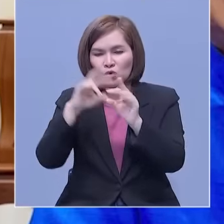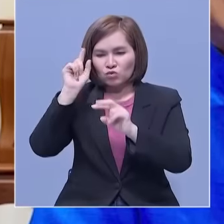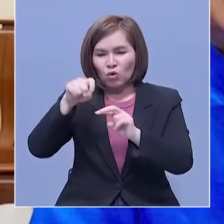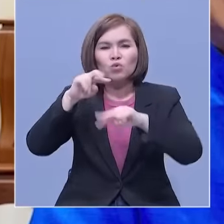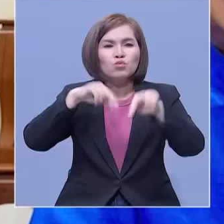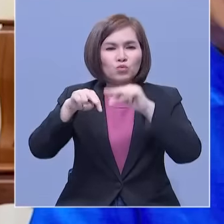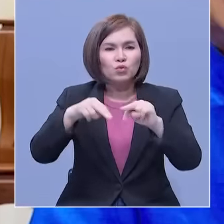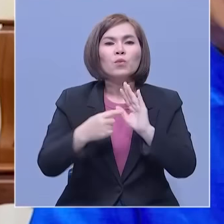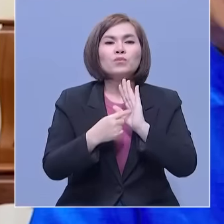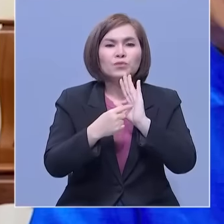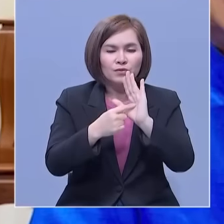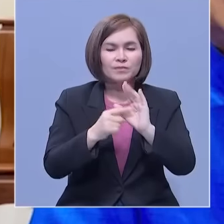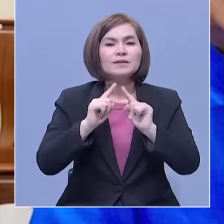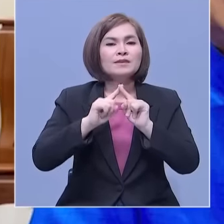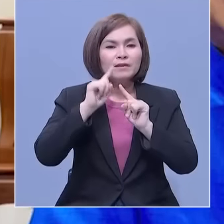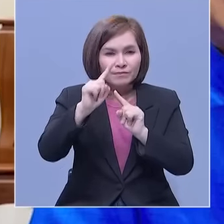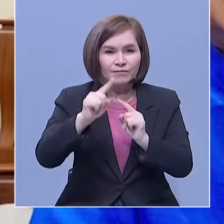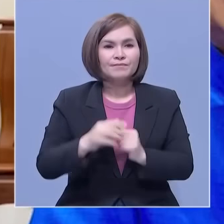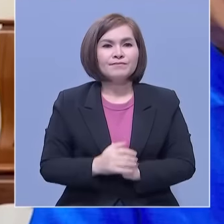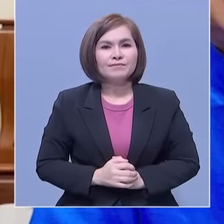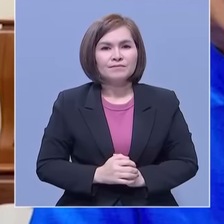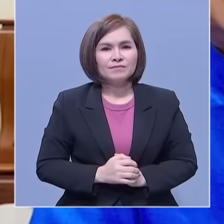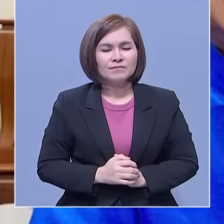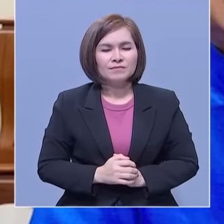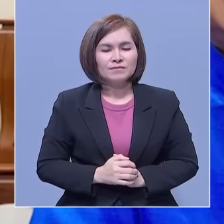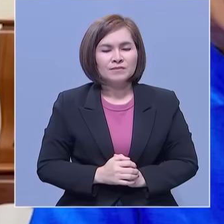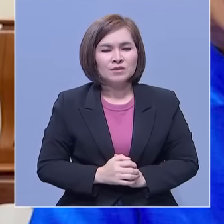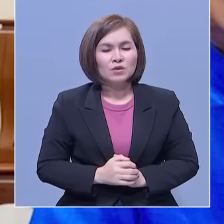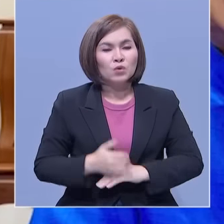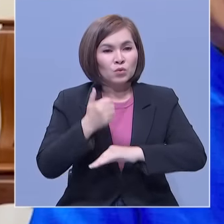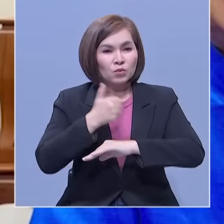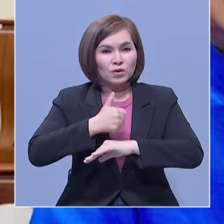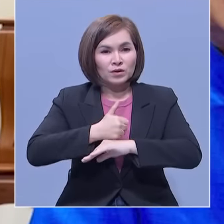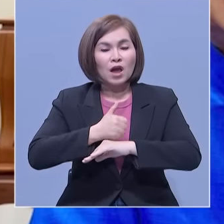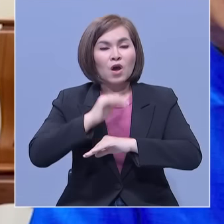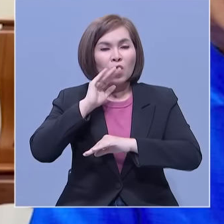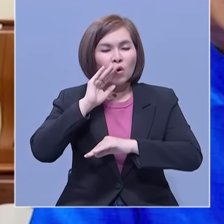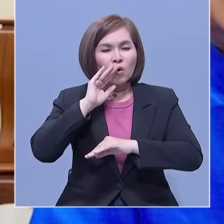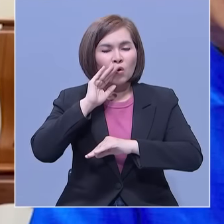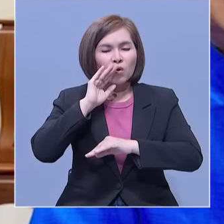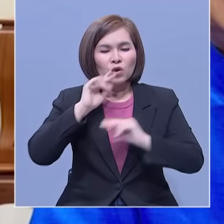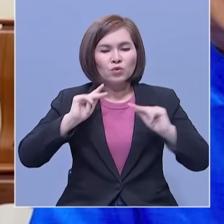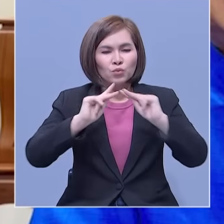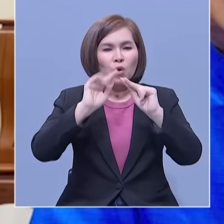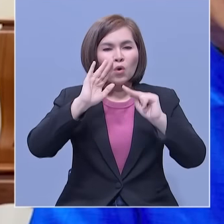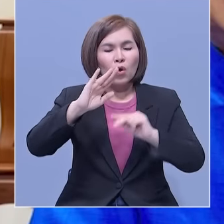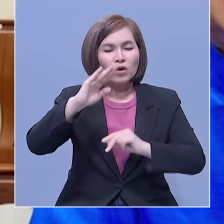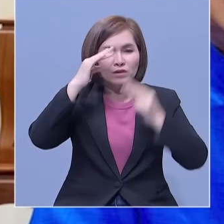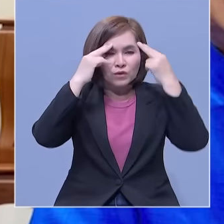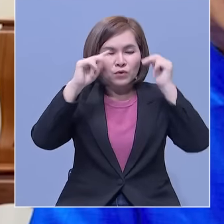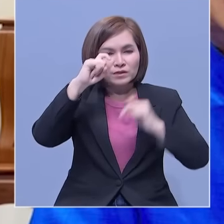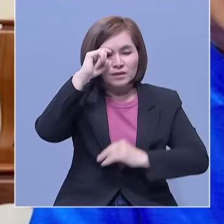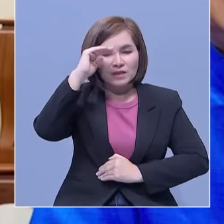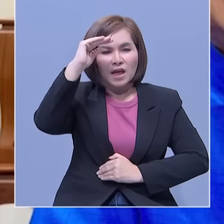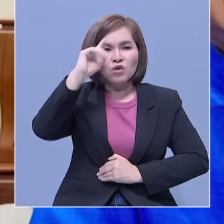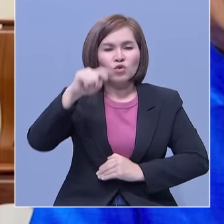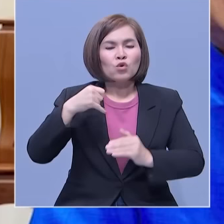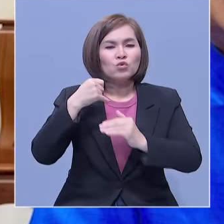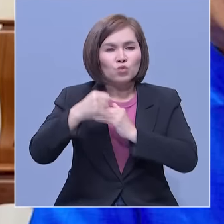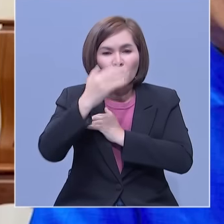ครับได้แก่ 1คำร้องขอให้ความเป็นรัฐมนตรีของคุณเศรษฐาสิ้นสุดลงเนื่องจากคุณเศรษฐามีการ